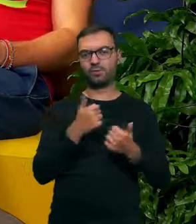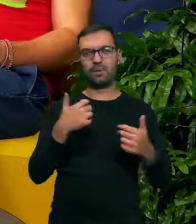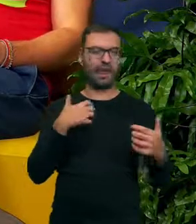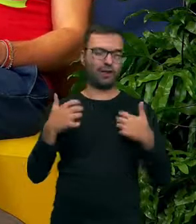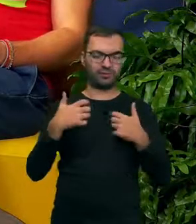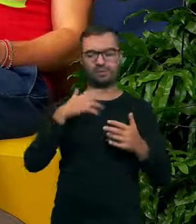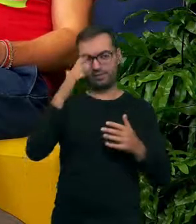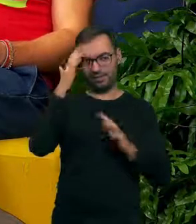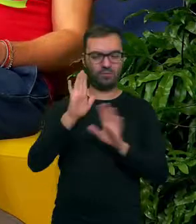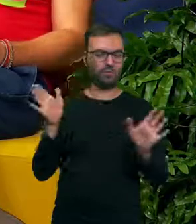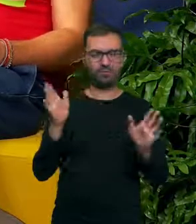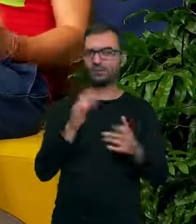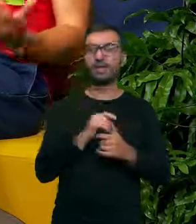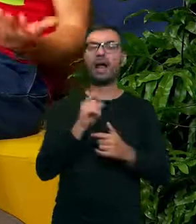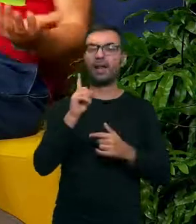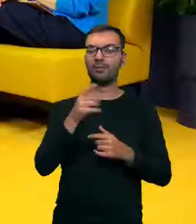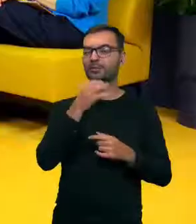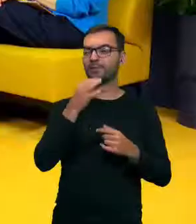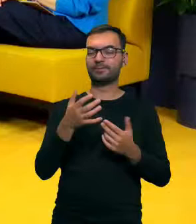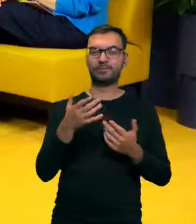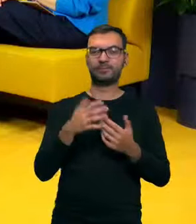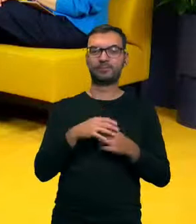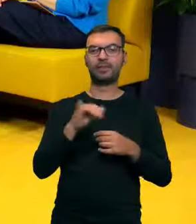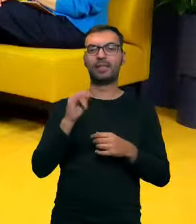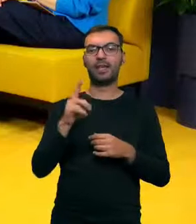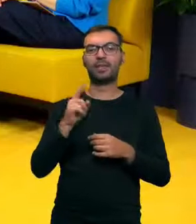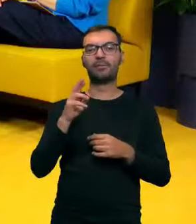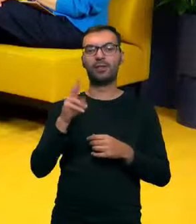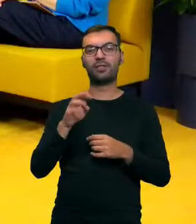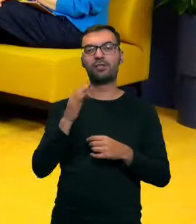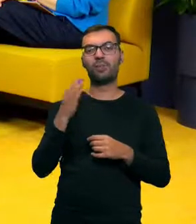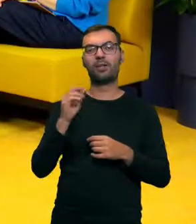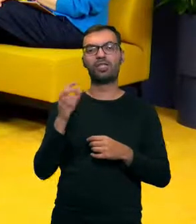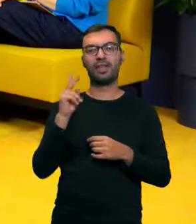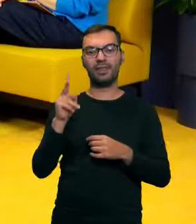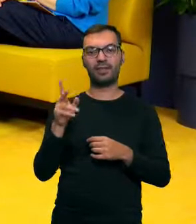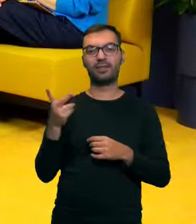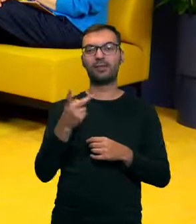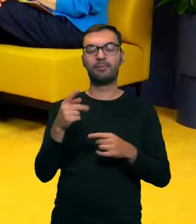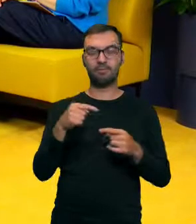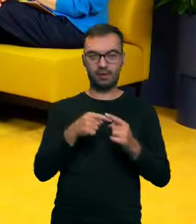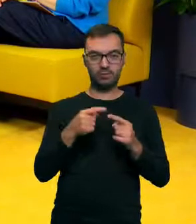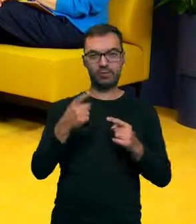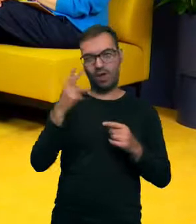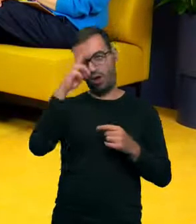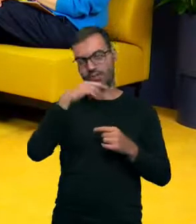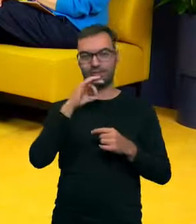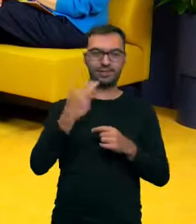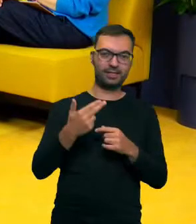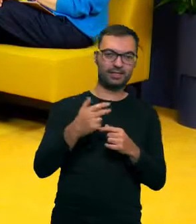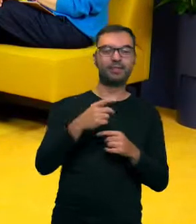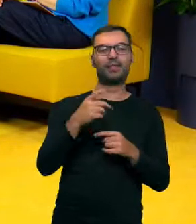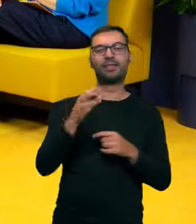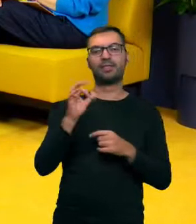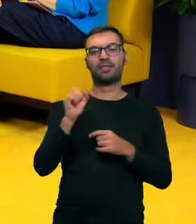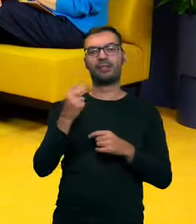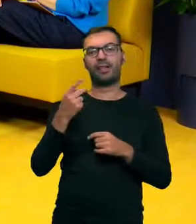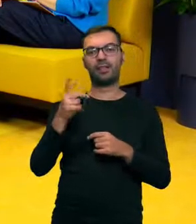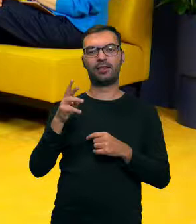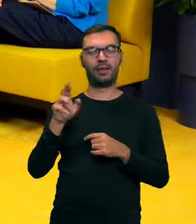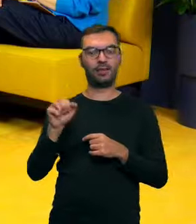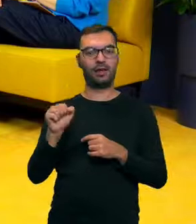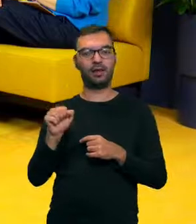świetnymi aktorami, tylko pytanie, czy Jacek Braciak i Tomek Ziętek to mogą być ojcem i synem, czy Sandra